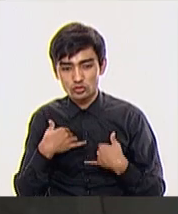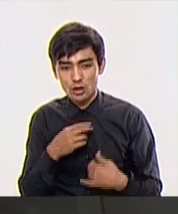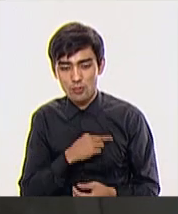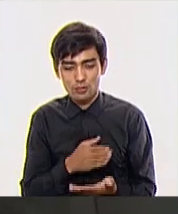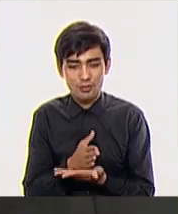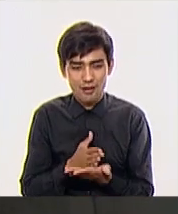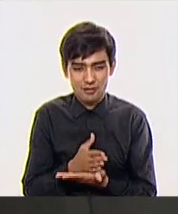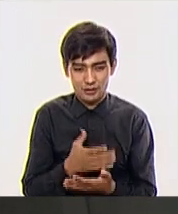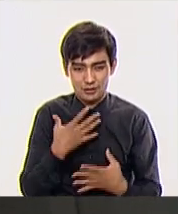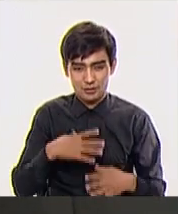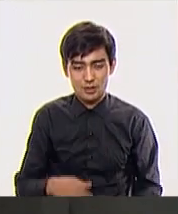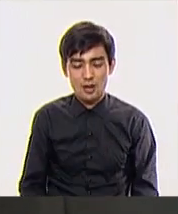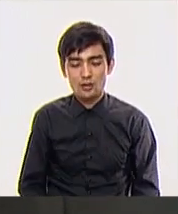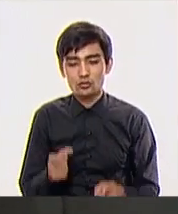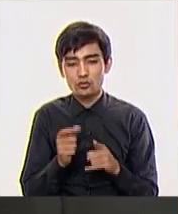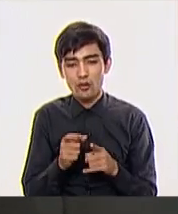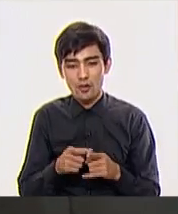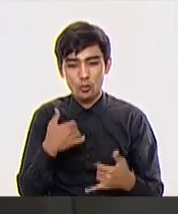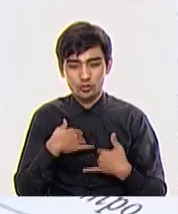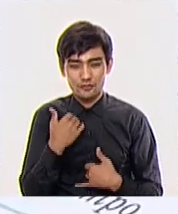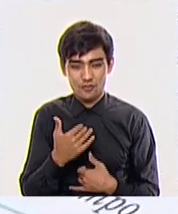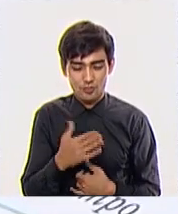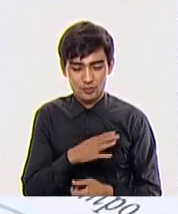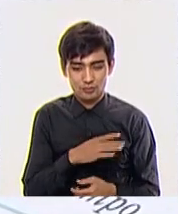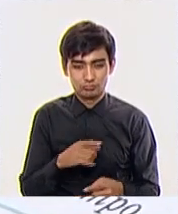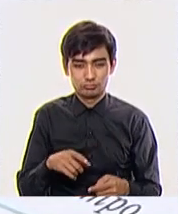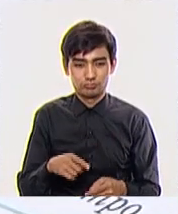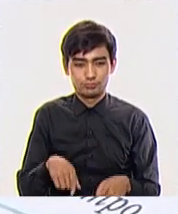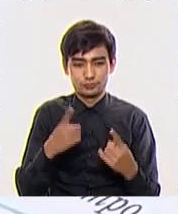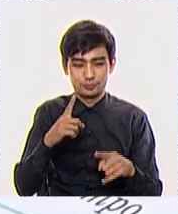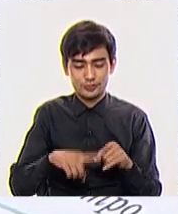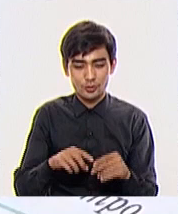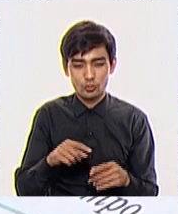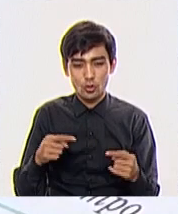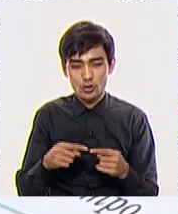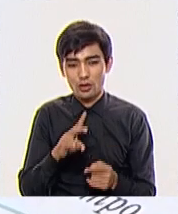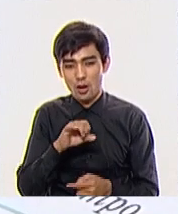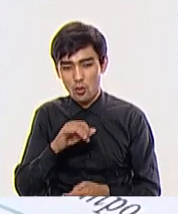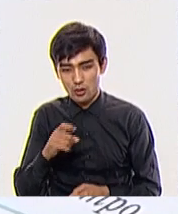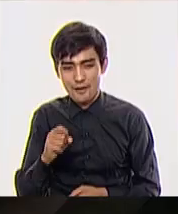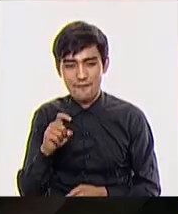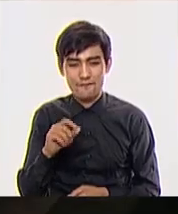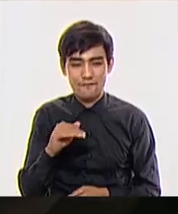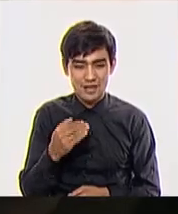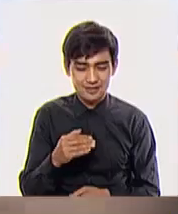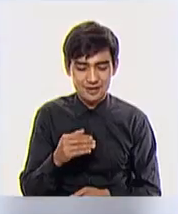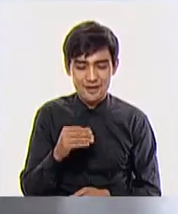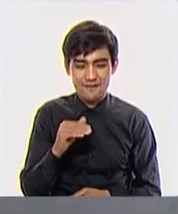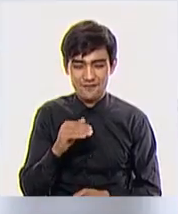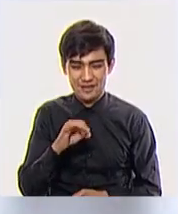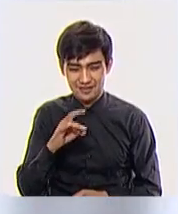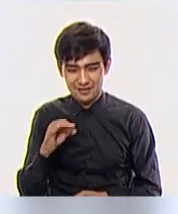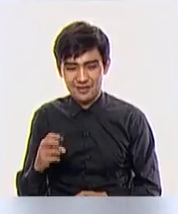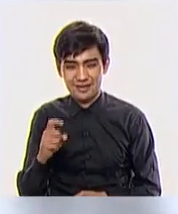по словам педагога в последние два года резко вырос спрос на репетиторов точных наук физики химии и математики а также биологии